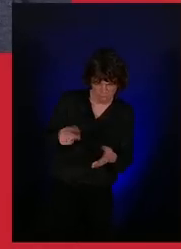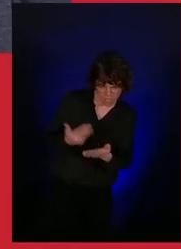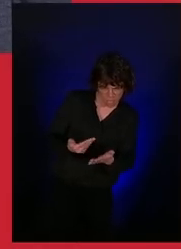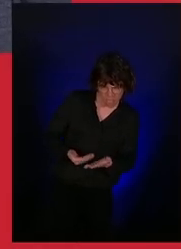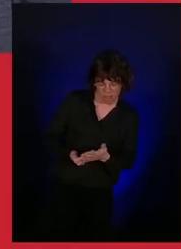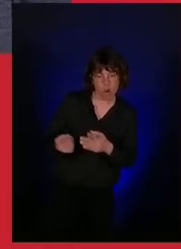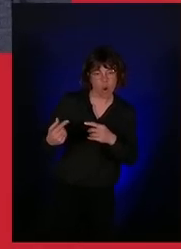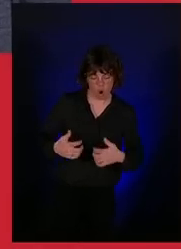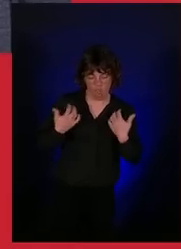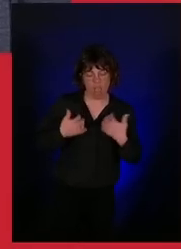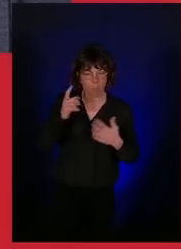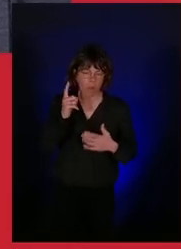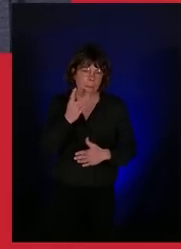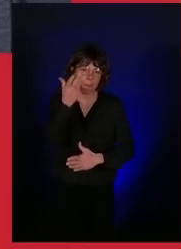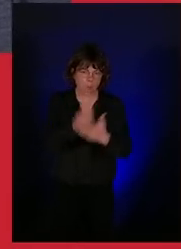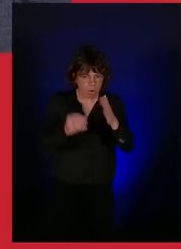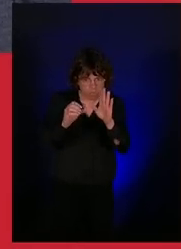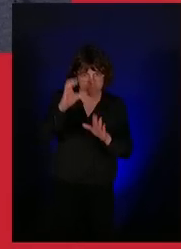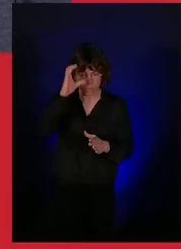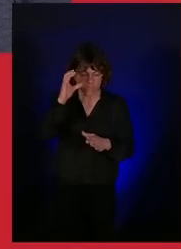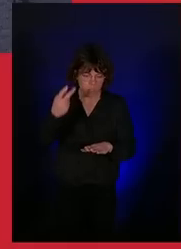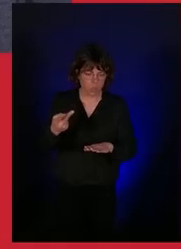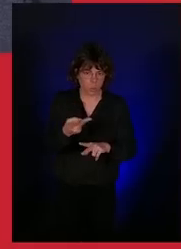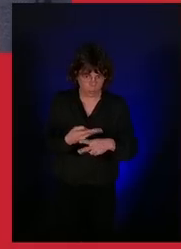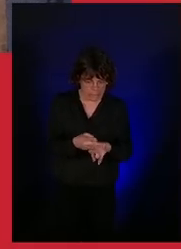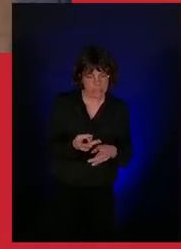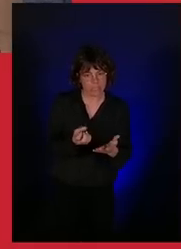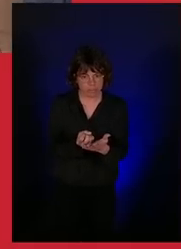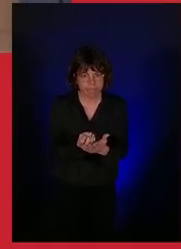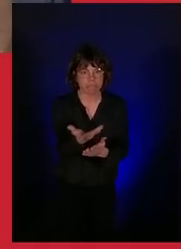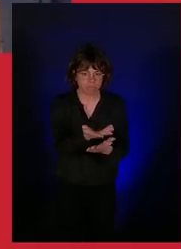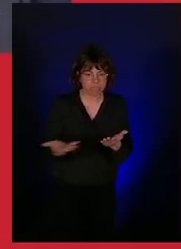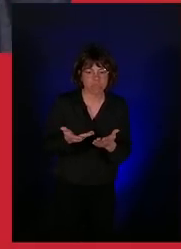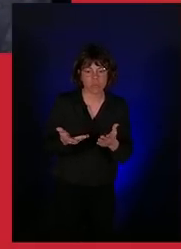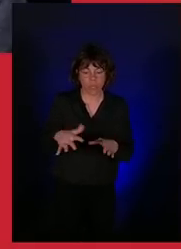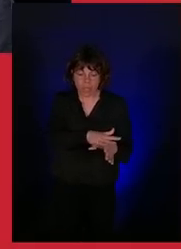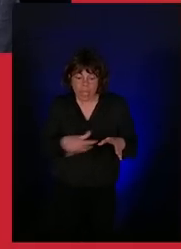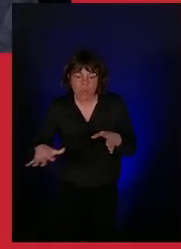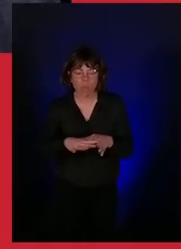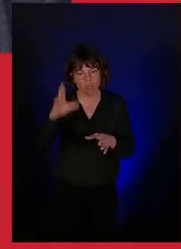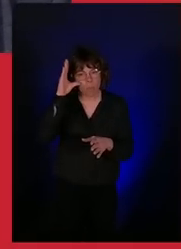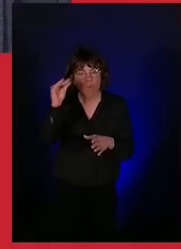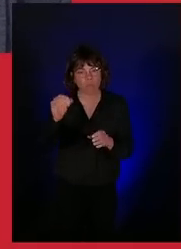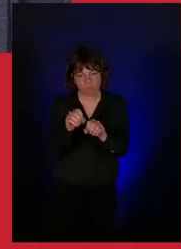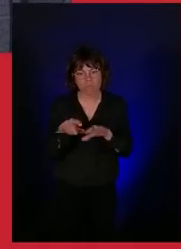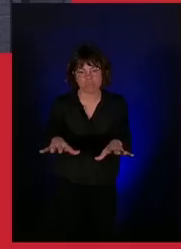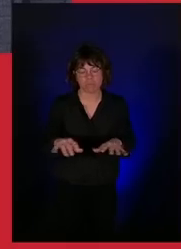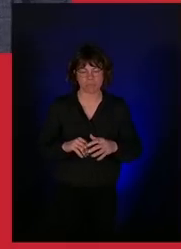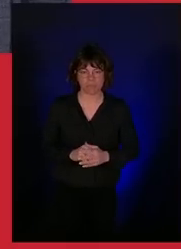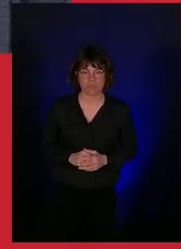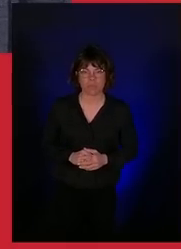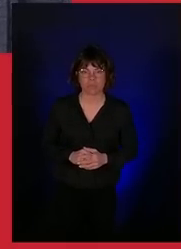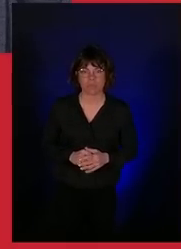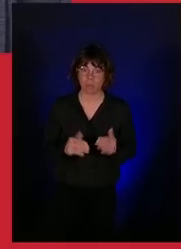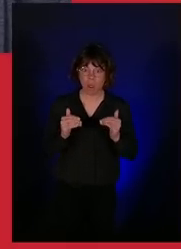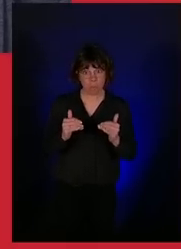plus provoquées par un manque de connaissance de nos outils et de communication dans les territoires et professions. Cela dit, elle a le